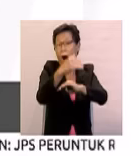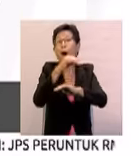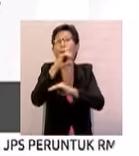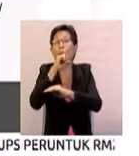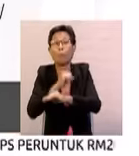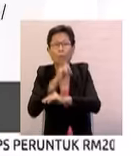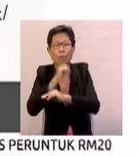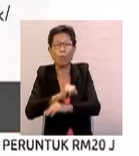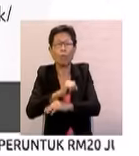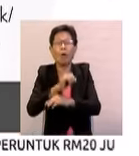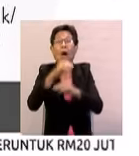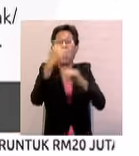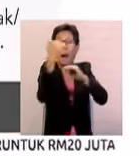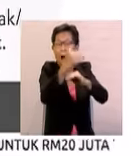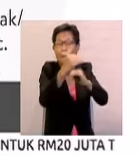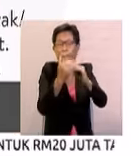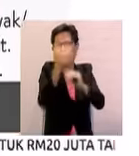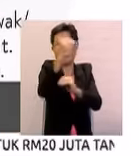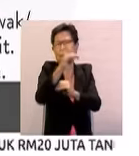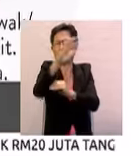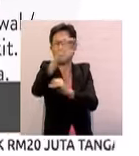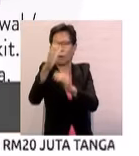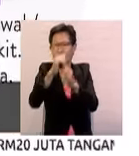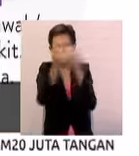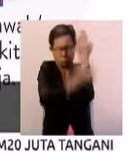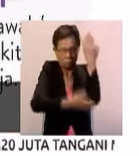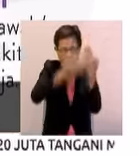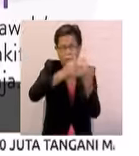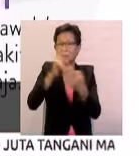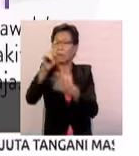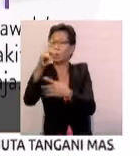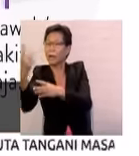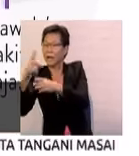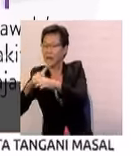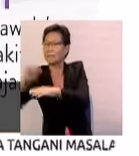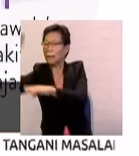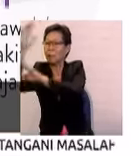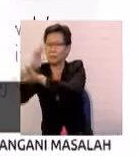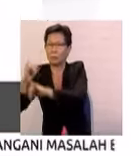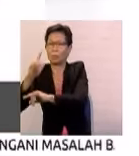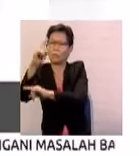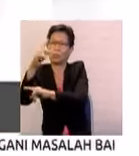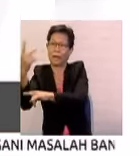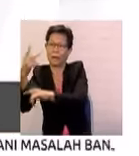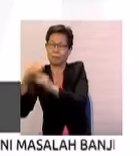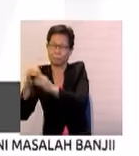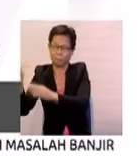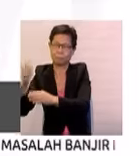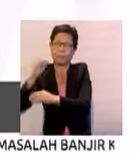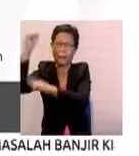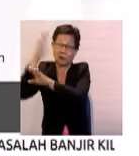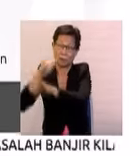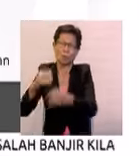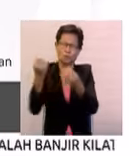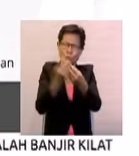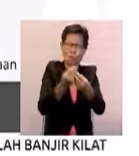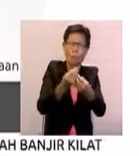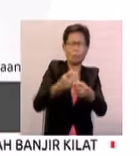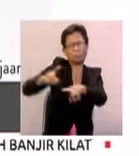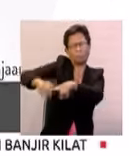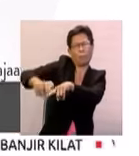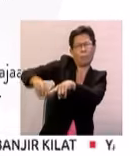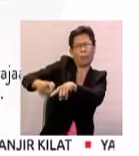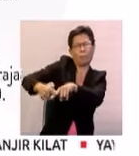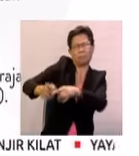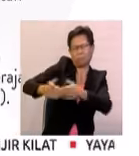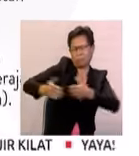ini ialah RM500 di Semenanjung dan RM1,000 di Sabah dan Sarawak. Bagaimanapun, jumlahnya bergantung